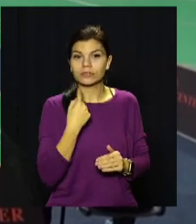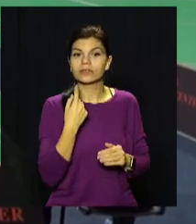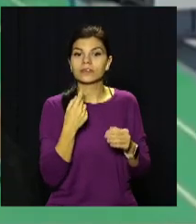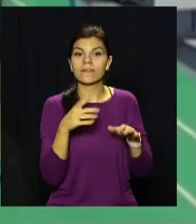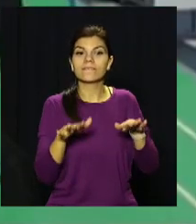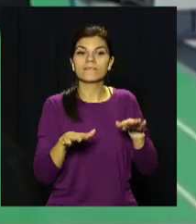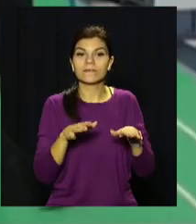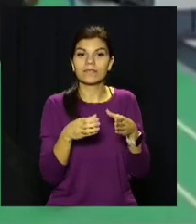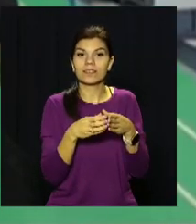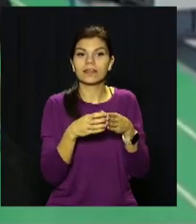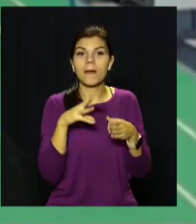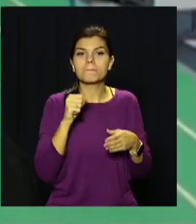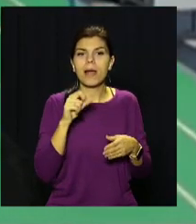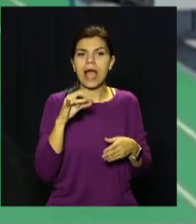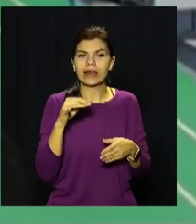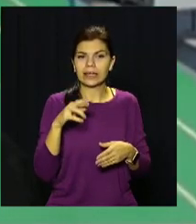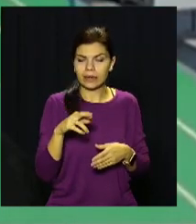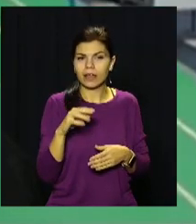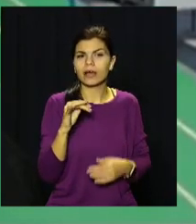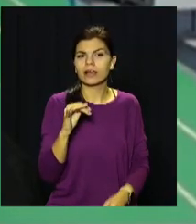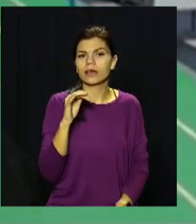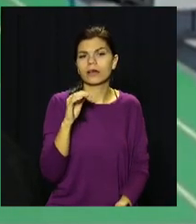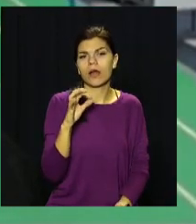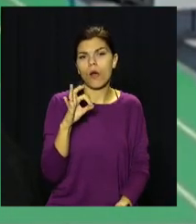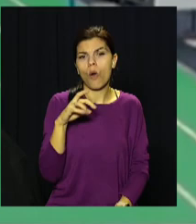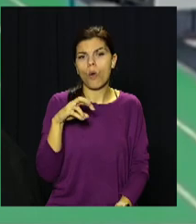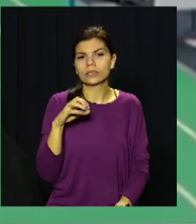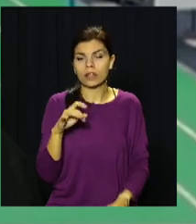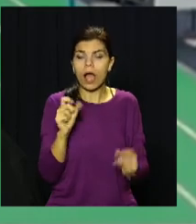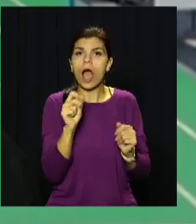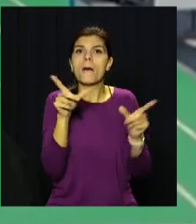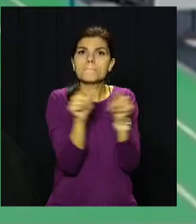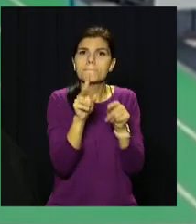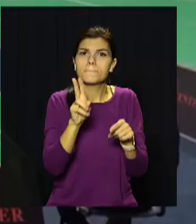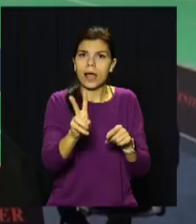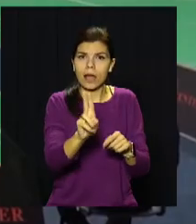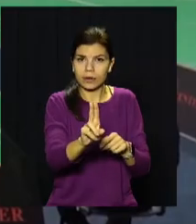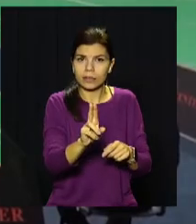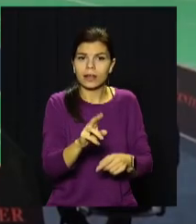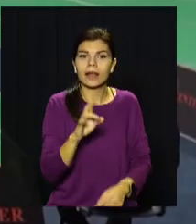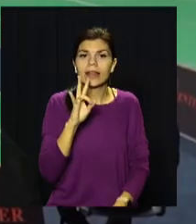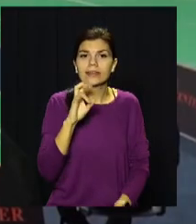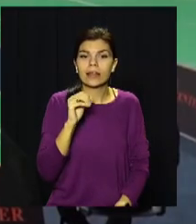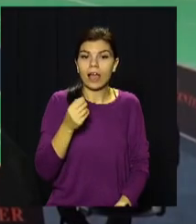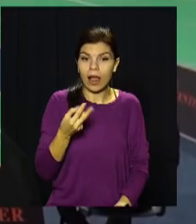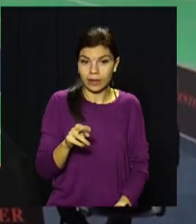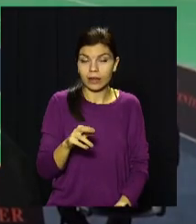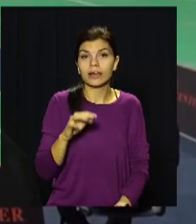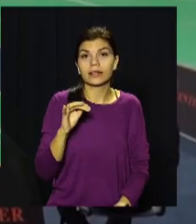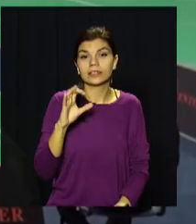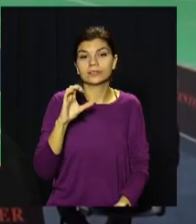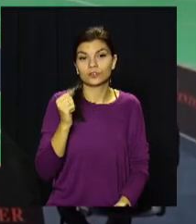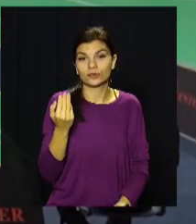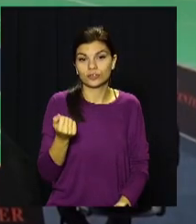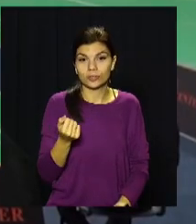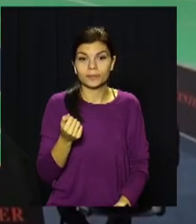категорії піднялися Марія Улітіна і Олександр Боснюк. А у парному розряді чемпіонами стали Наталія Войцех, Олександр Шундяк